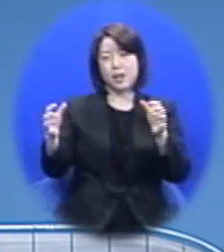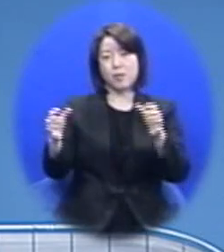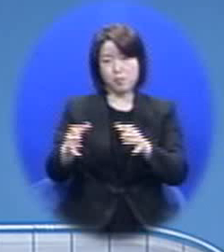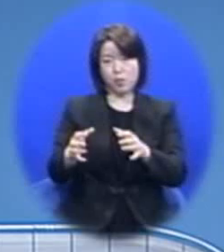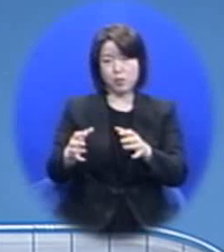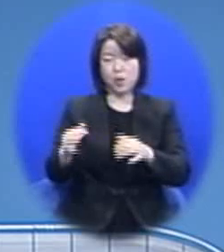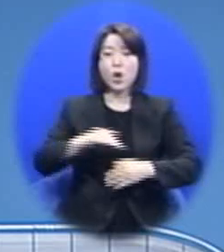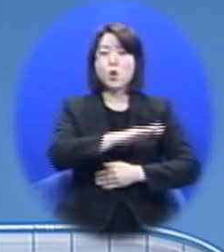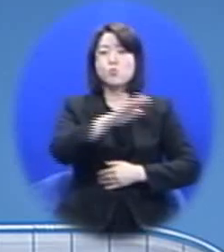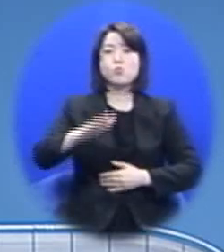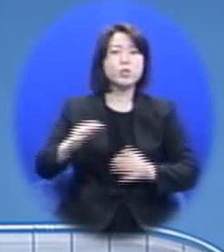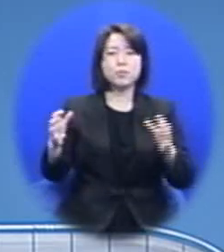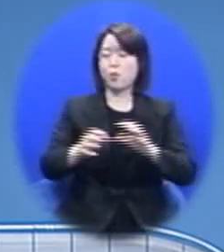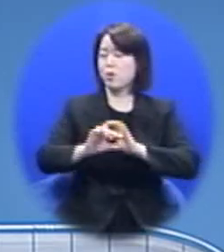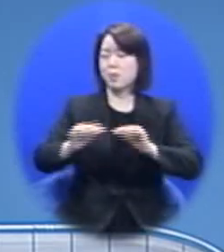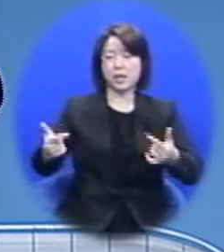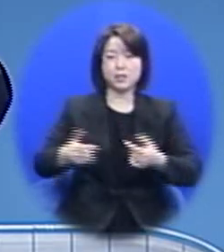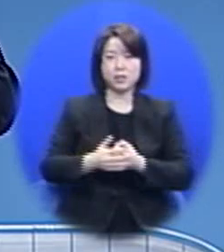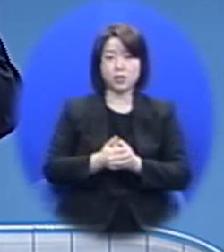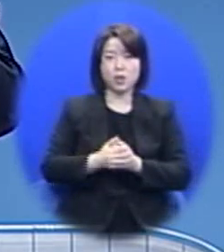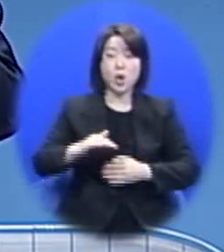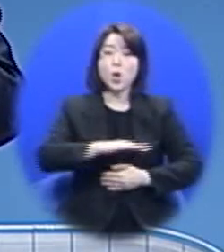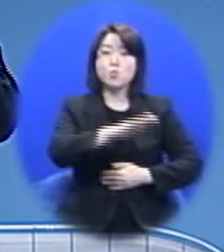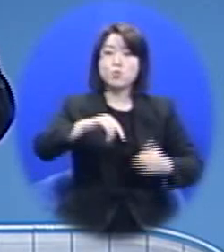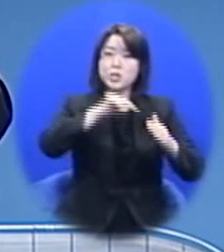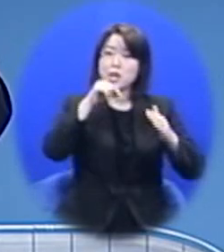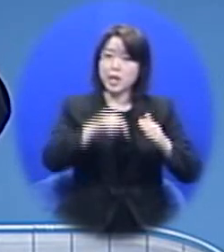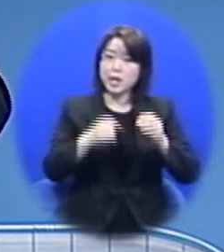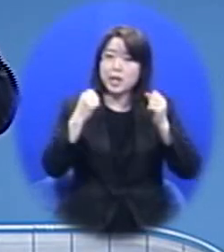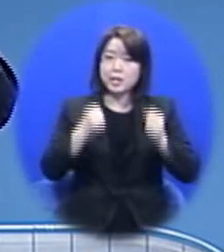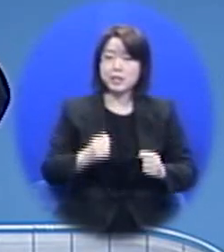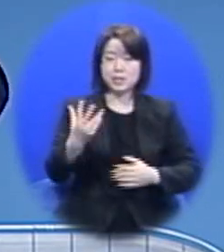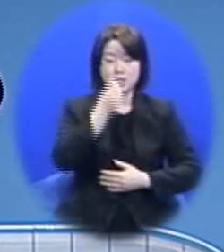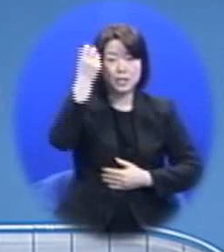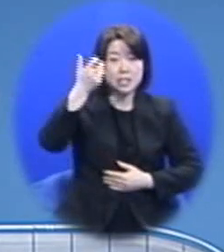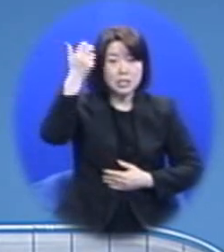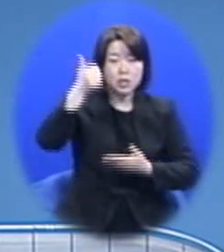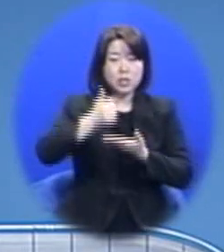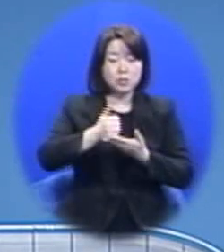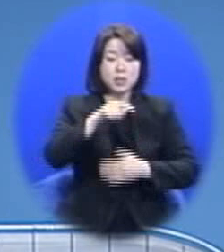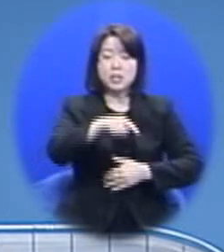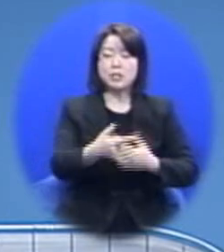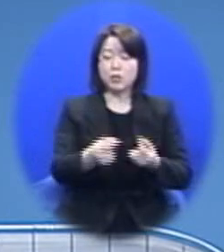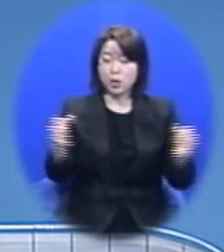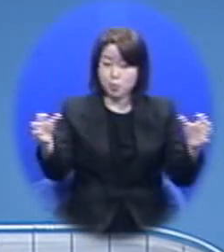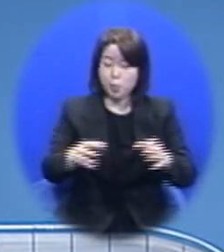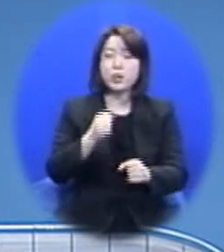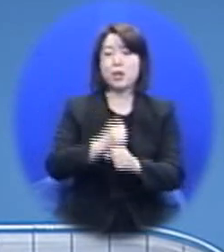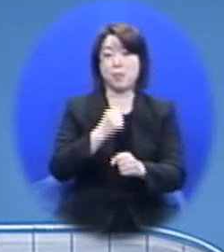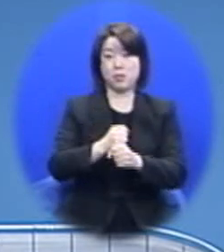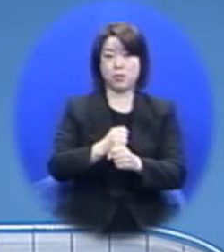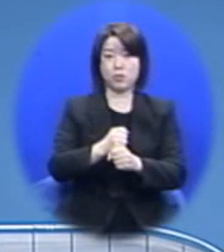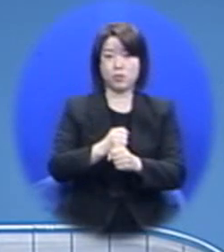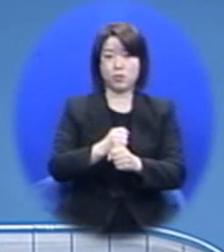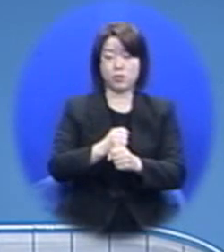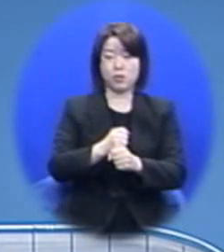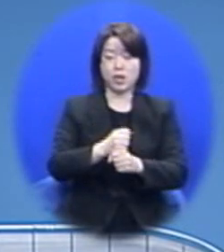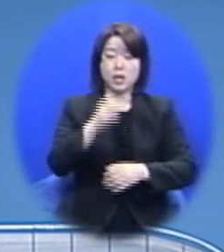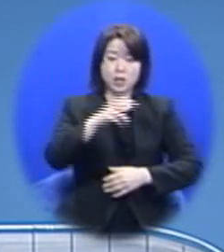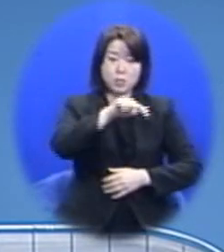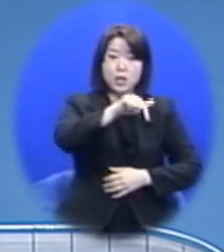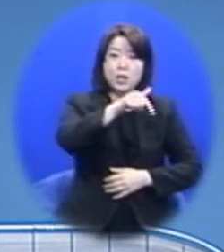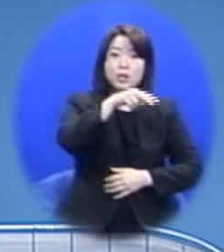우리 모임이 아니라니까. 우리 안에 계시는 성령께서 우리를 이렇게 모이게 하신 거라니까. 그러니까